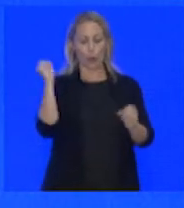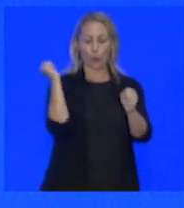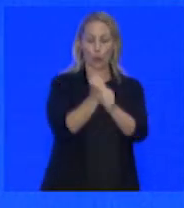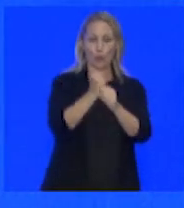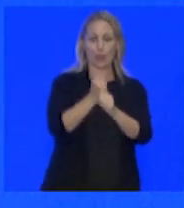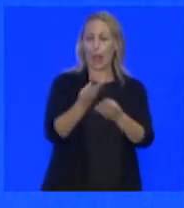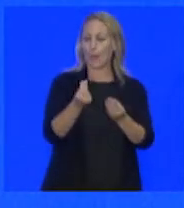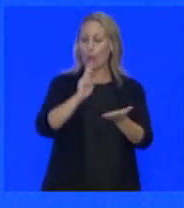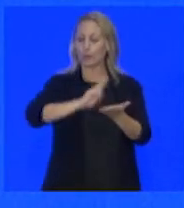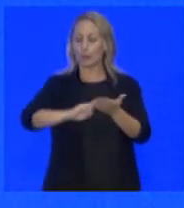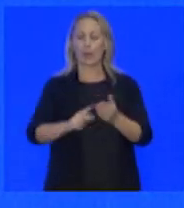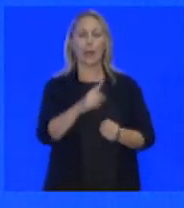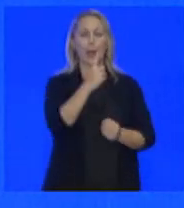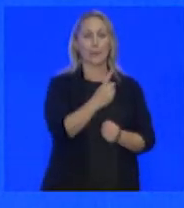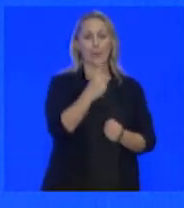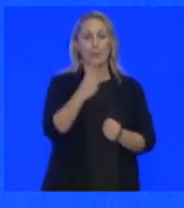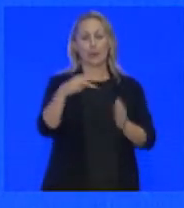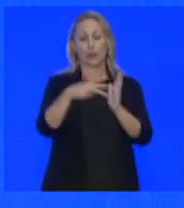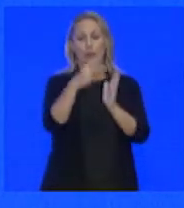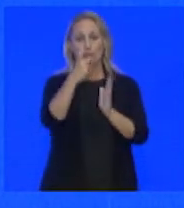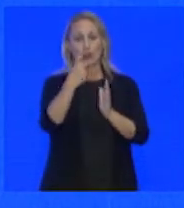ώστε να ισχύσει από την 1η-1η-2021.